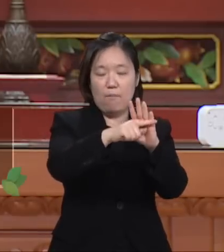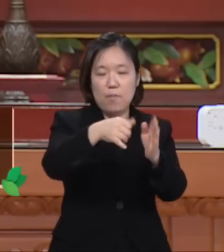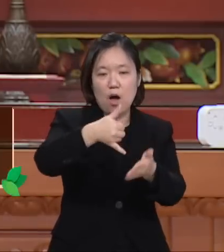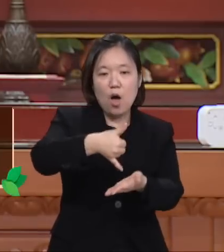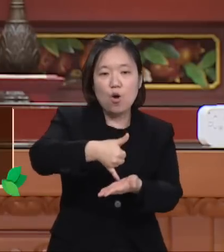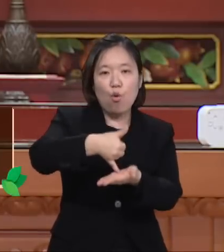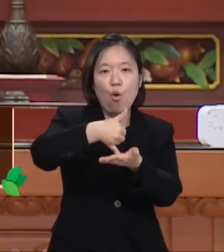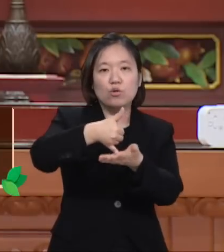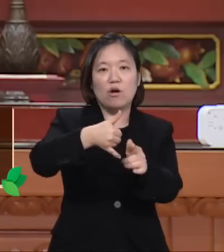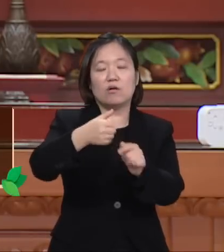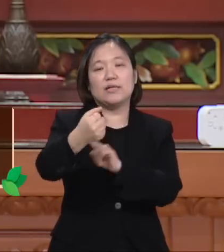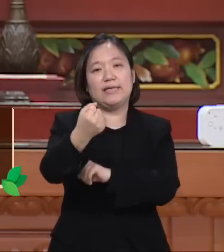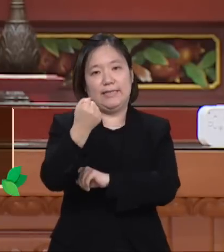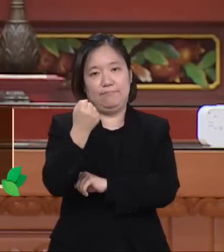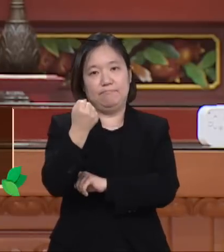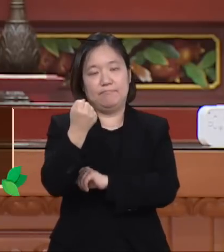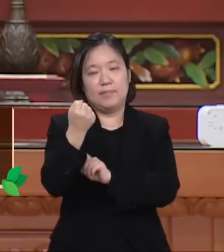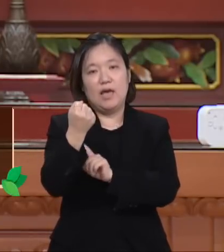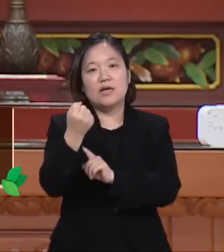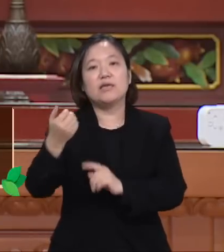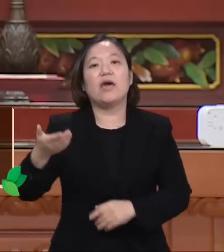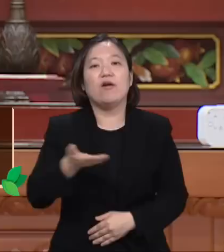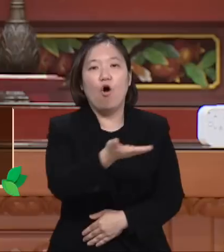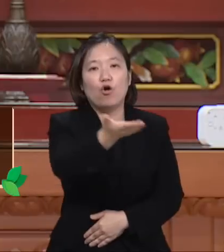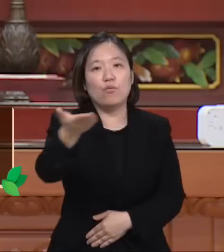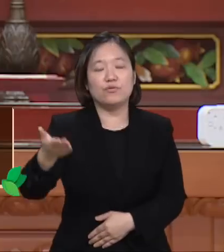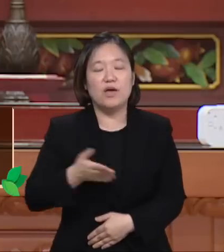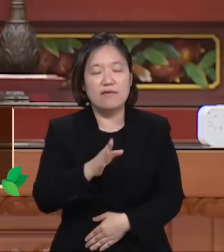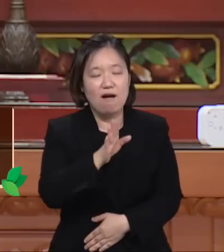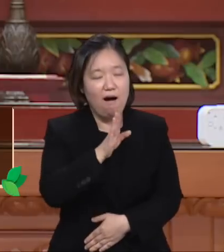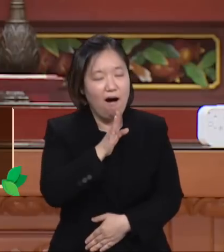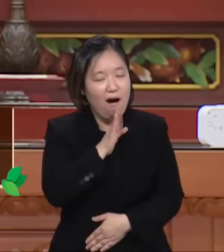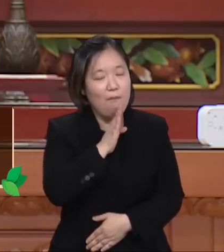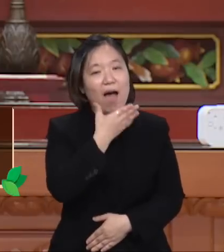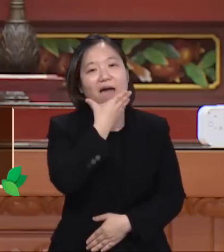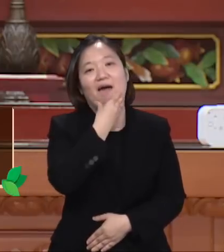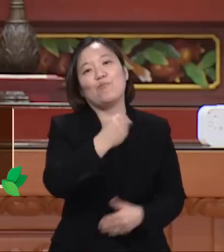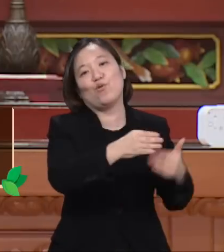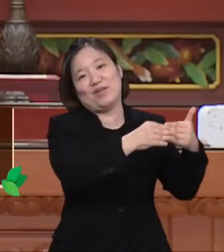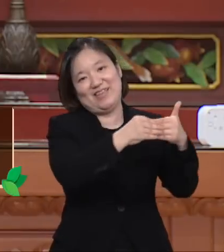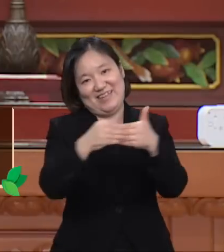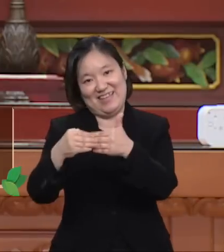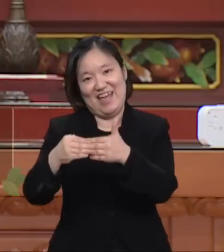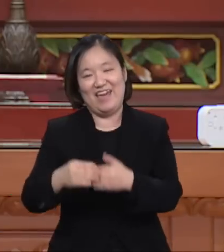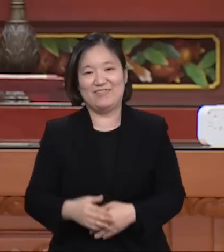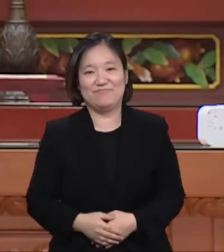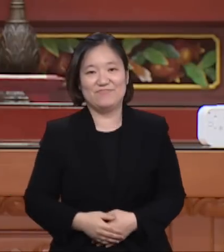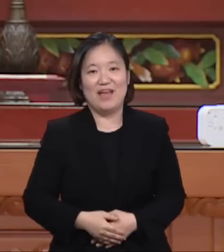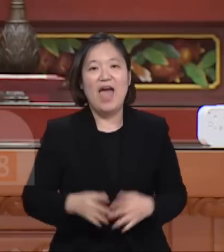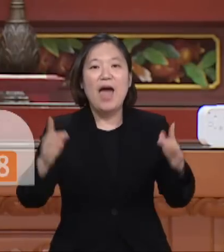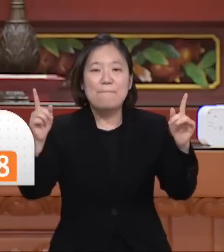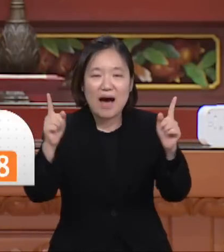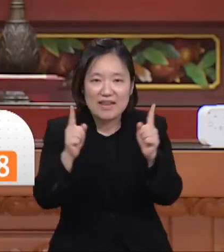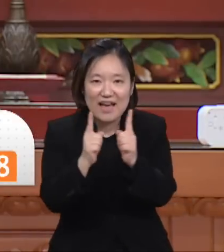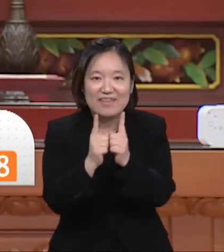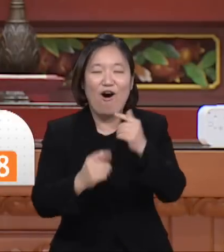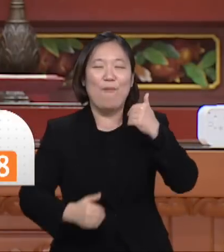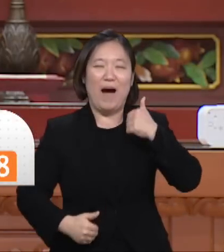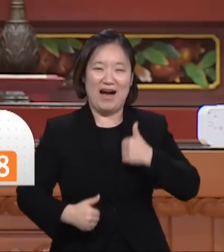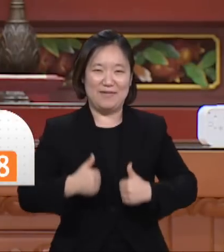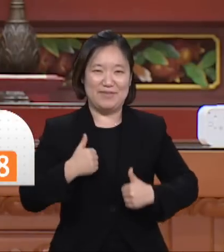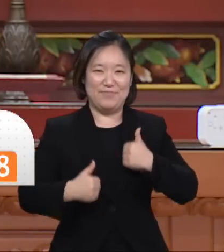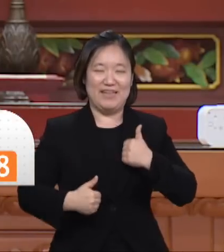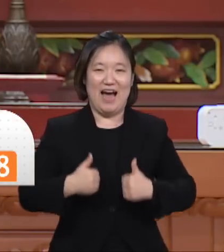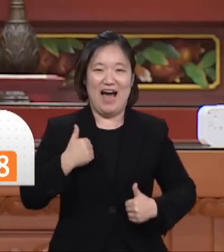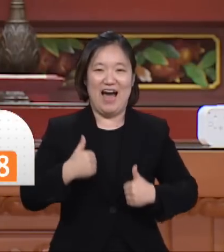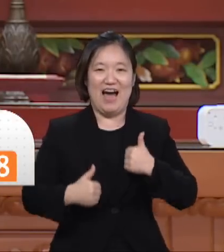여러분들을 진정한 행복의 길로 이끌어 줄 것입니다 여러분 오늘 만나 뵙게 되어서 진심으로